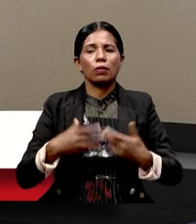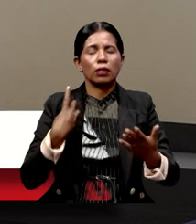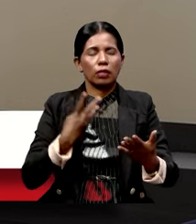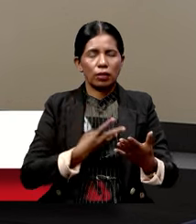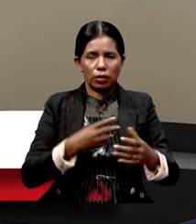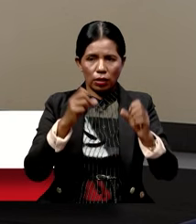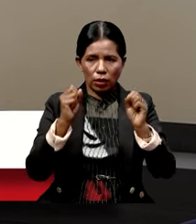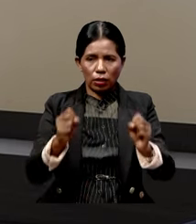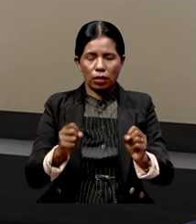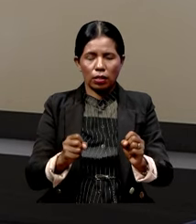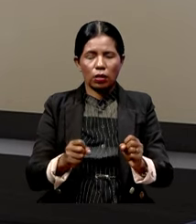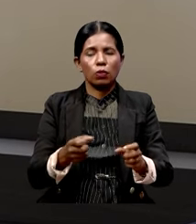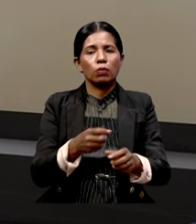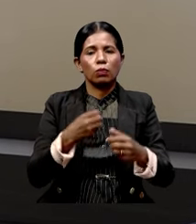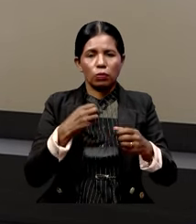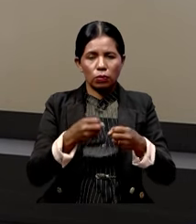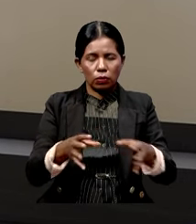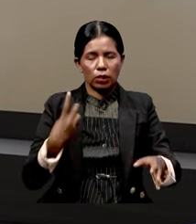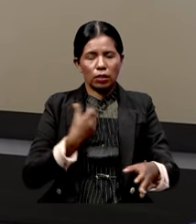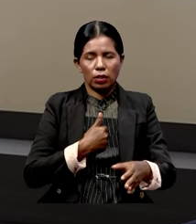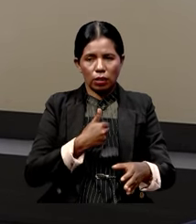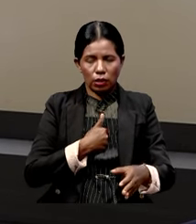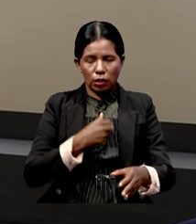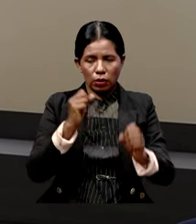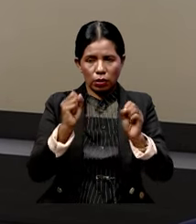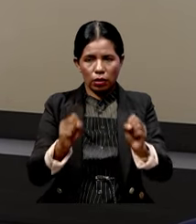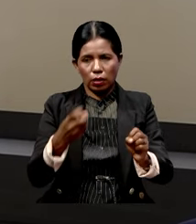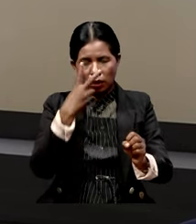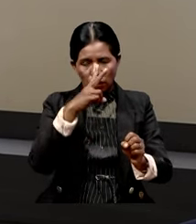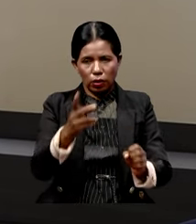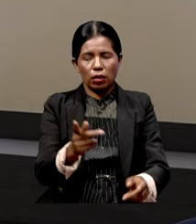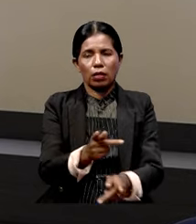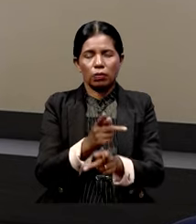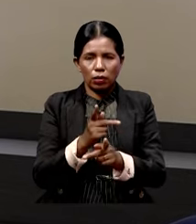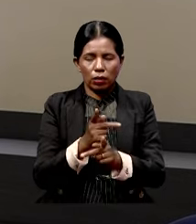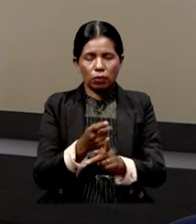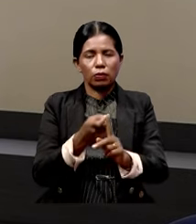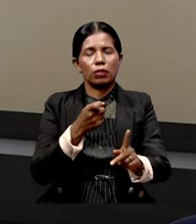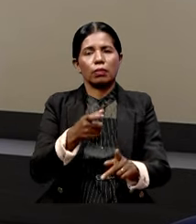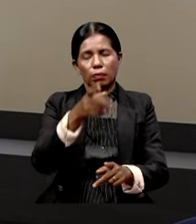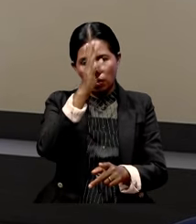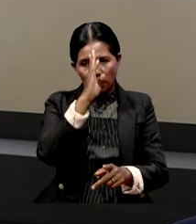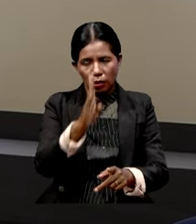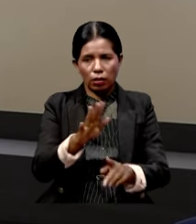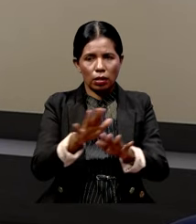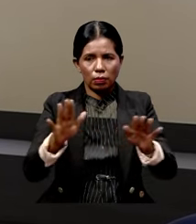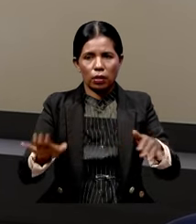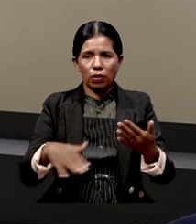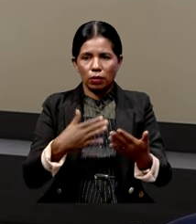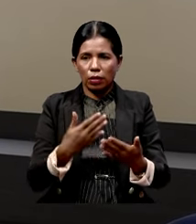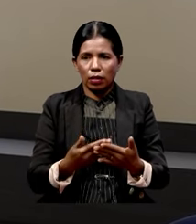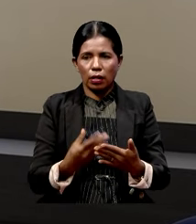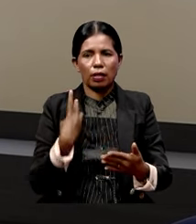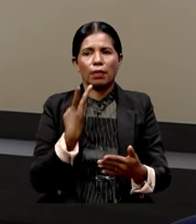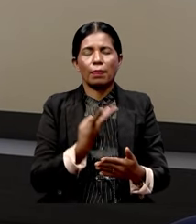seharusnya membiarkan diri kita untuk diperhatikan dan dipelihara oleh Allah. Jadi anak-anak itu, kalau untuk